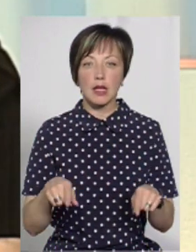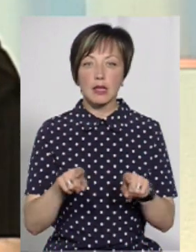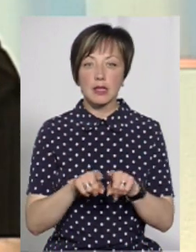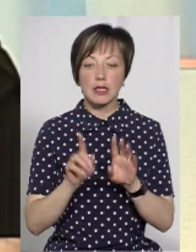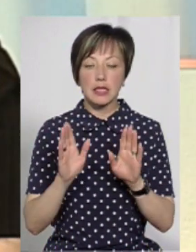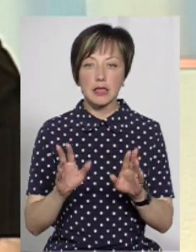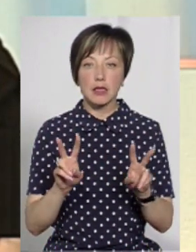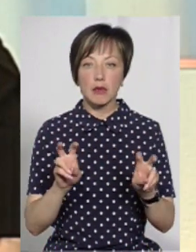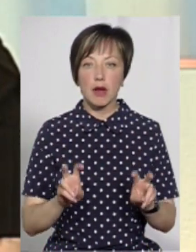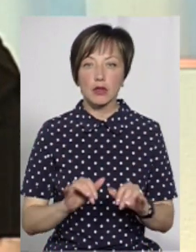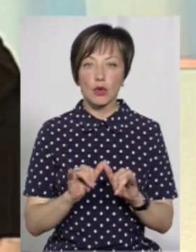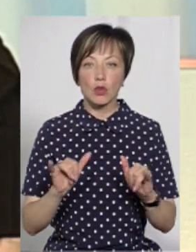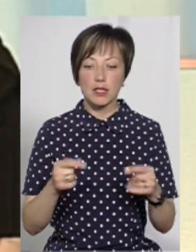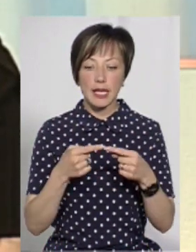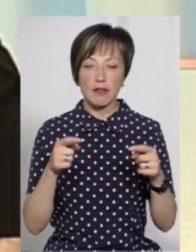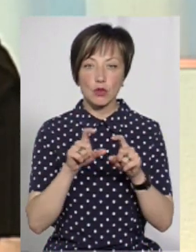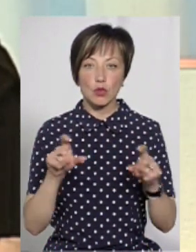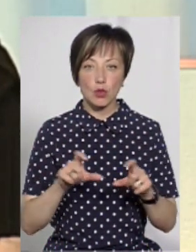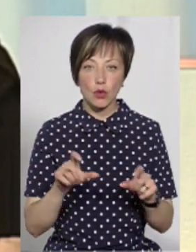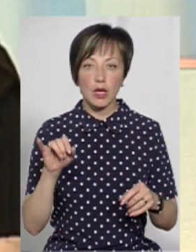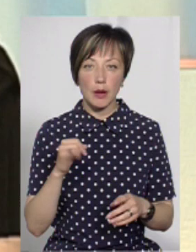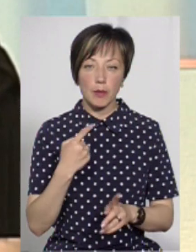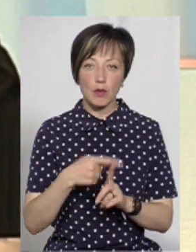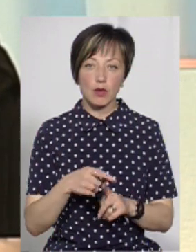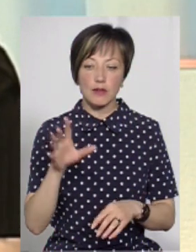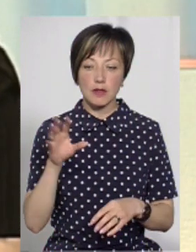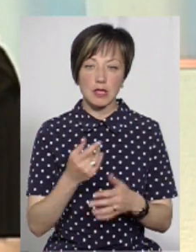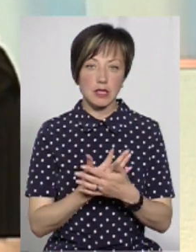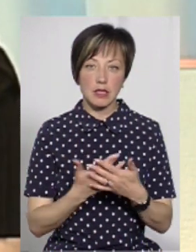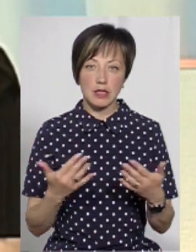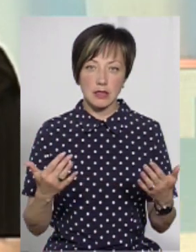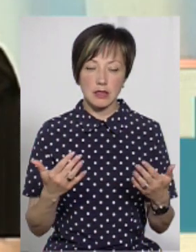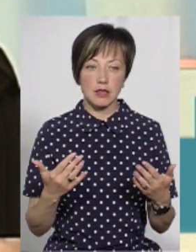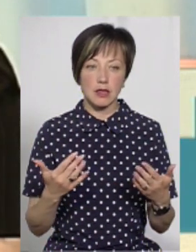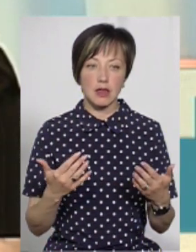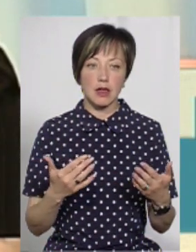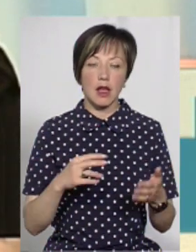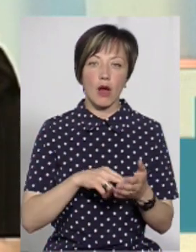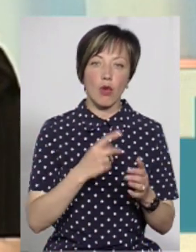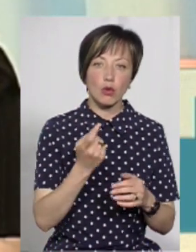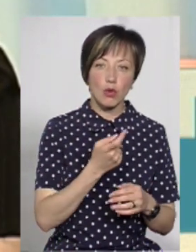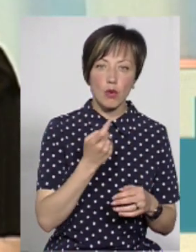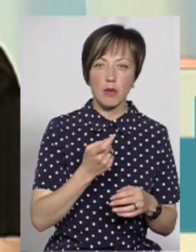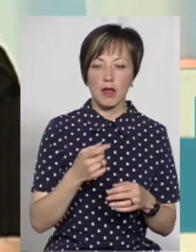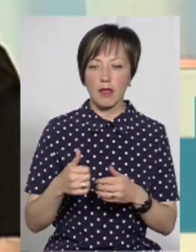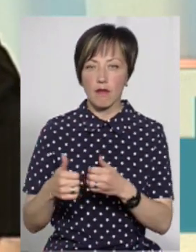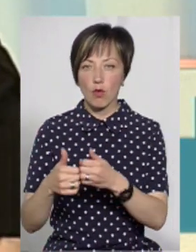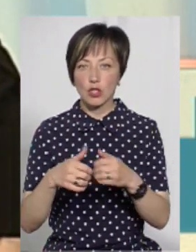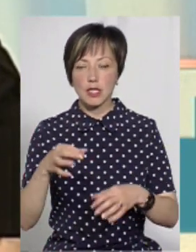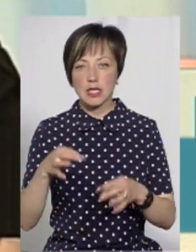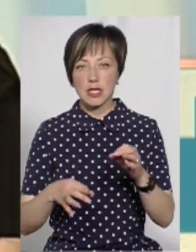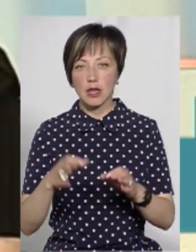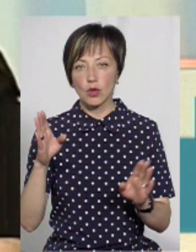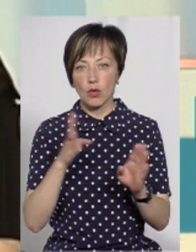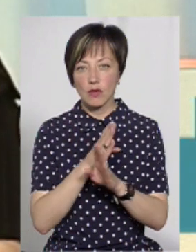не тільки тематика розвиток інфраструктури, а є абсолютно різні. Урбаністика, економіка, навколишнє